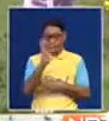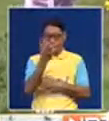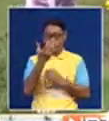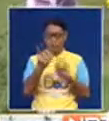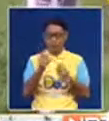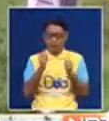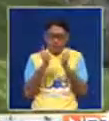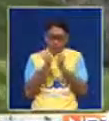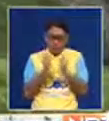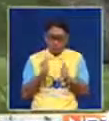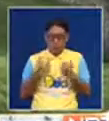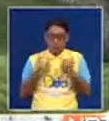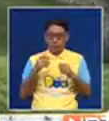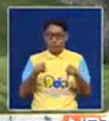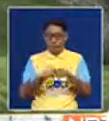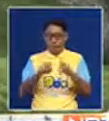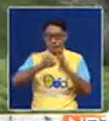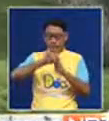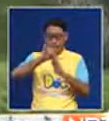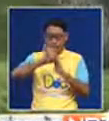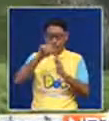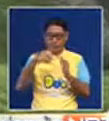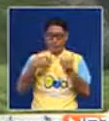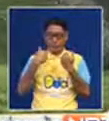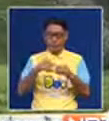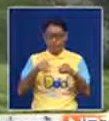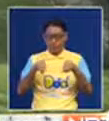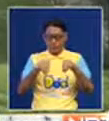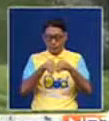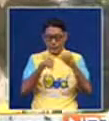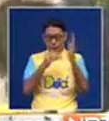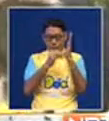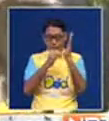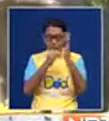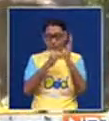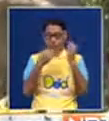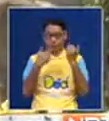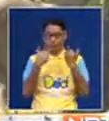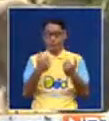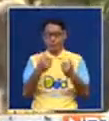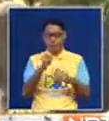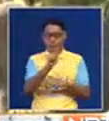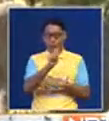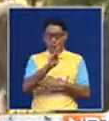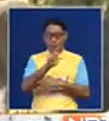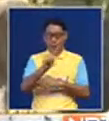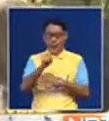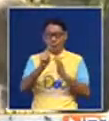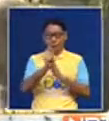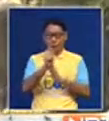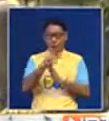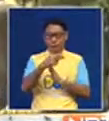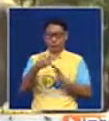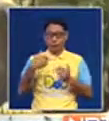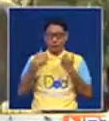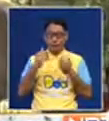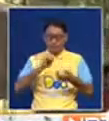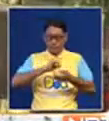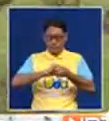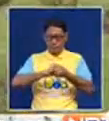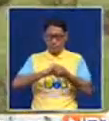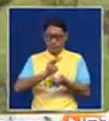นาวคล้ายกับจังหวัดเชียงใหม่มากและก็ไม่ไกลจากกรุงเทพด้วยนะครับซึ่งองค์การบริหารส่วนจังหวัดอุทัยธานีร่วมกับมูลนิธิปิดทอง